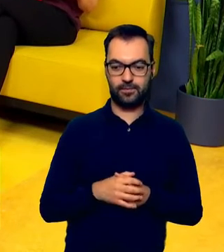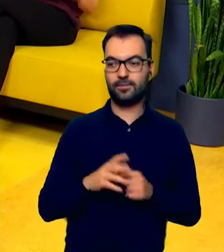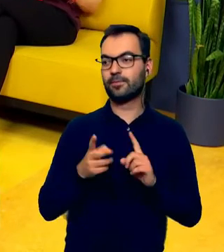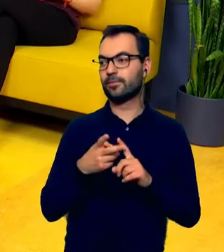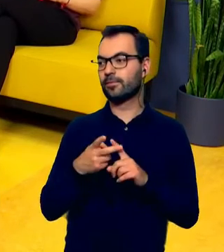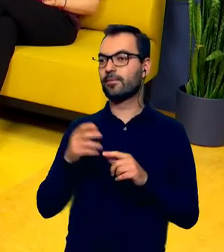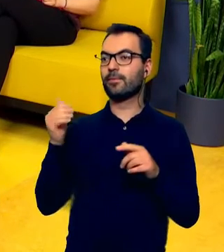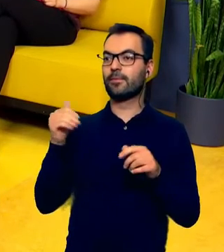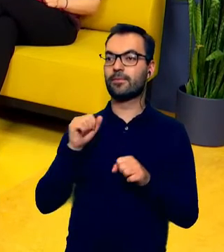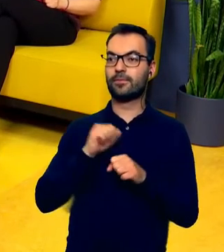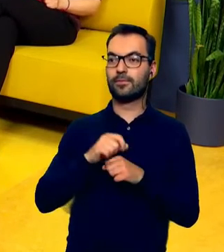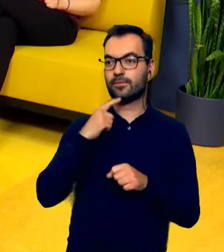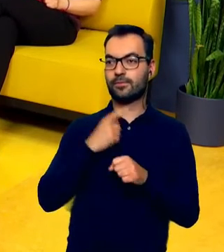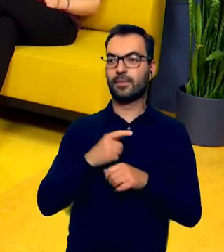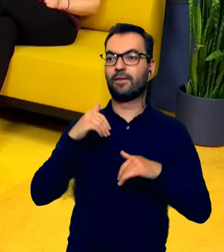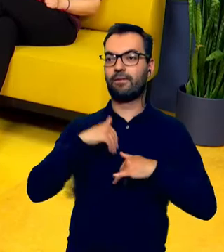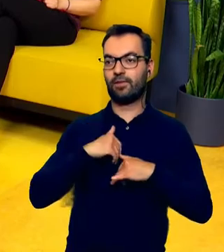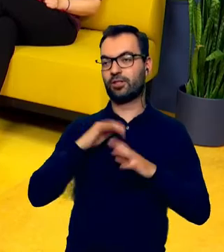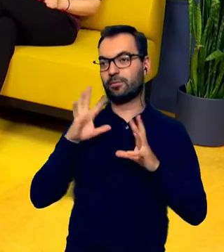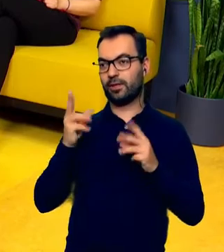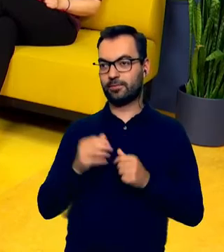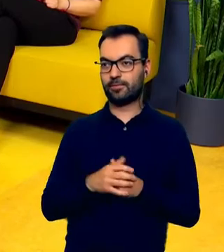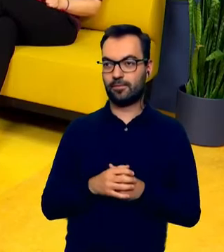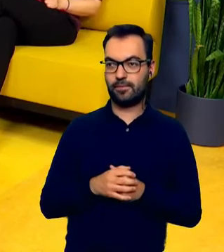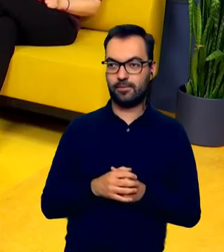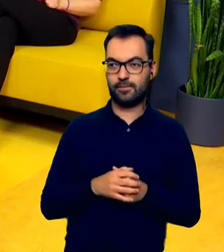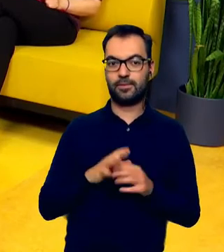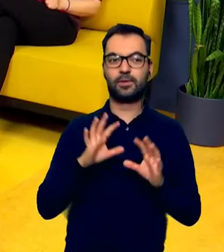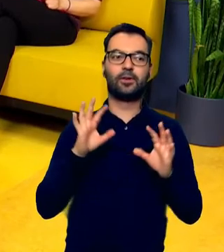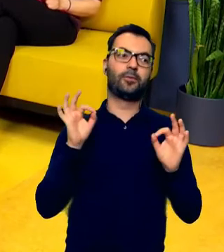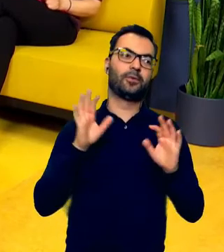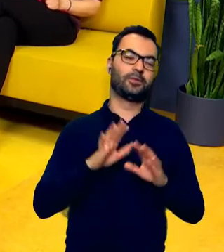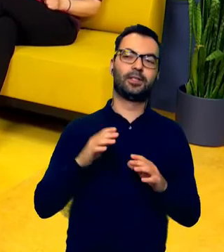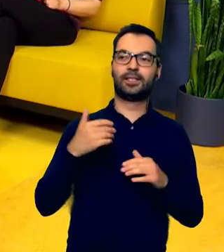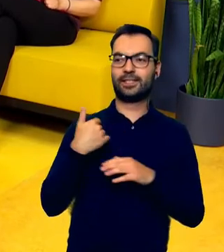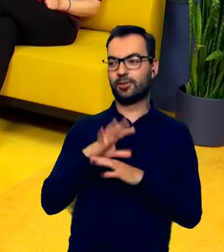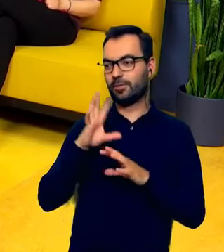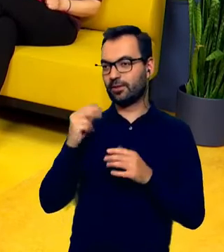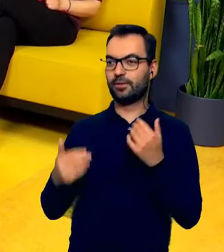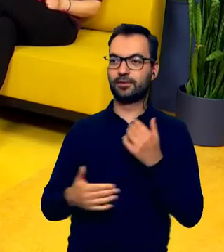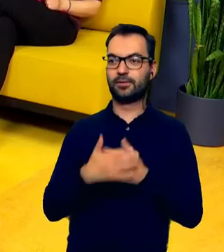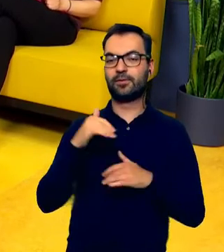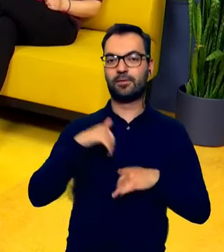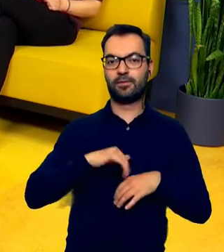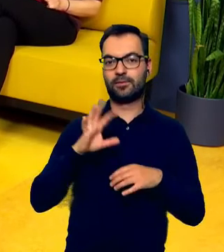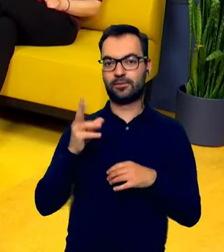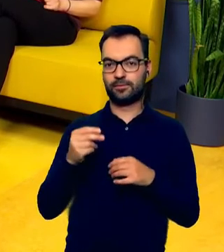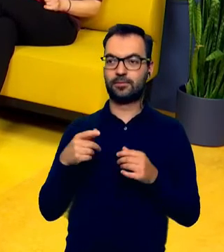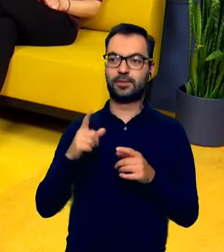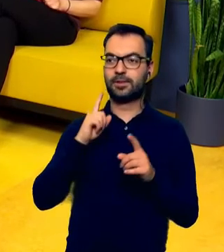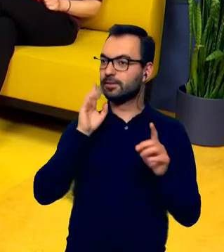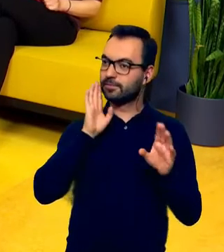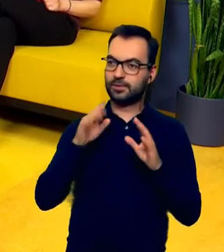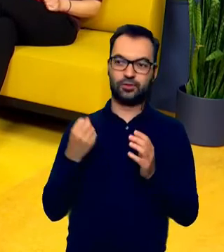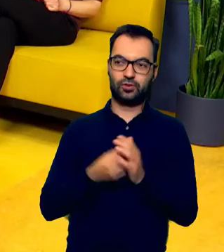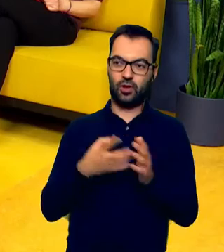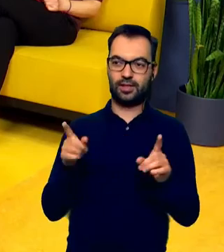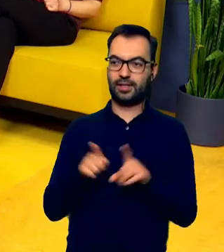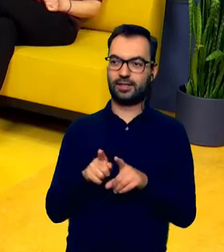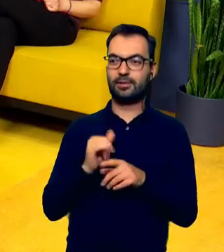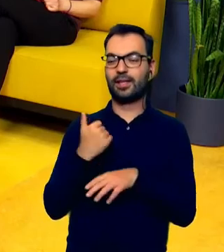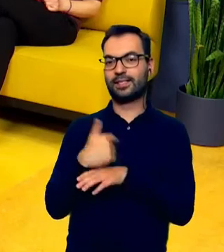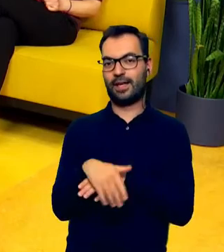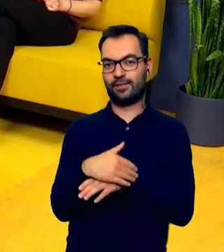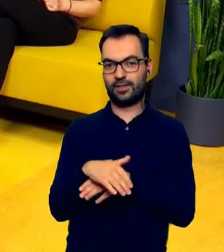Poza tym można się decydować na piękno wewnętrzne, albo na piękno zewnętrzne. Tylko okazuje się, że piękno wewnętrzne jest naprawdę tak samo kosztowne, jak